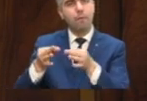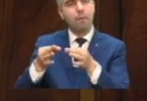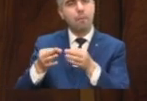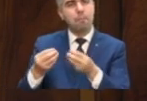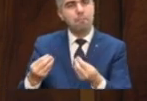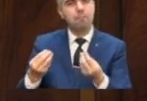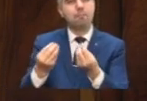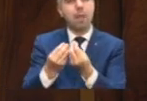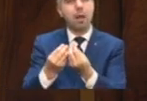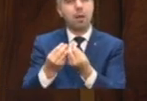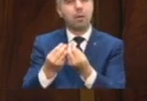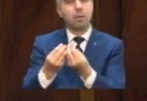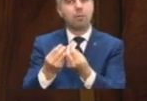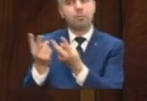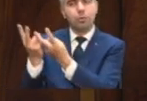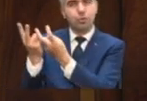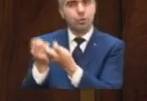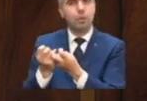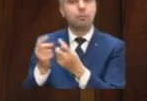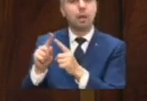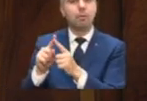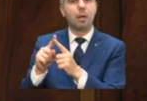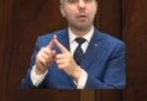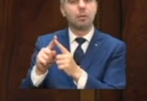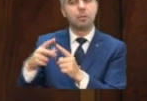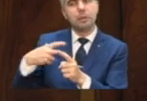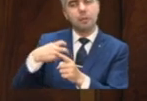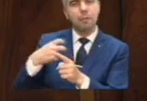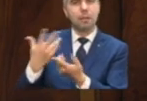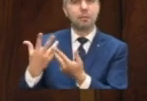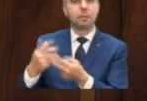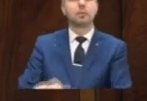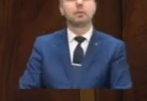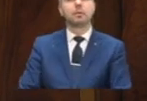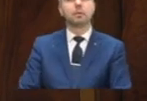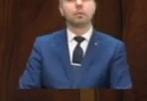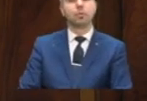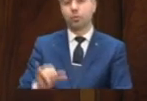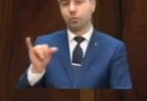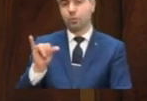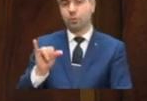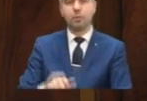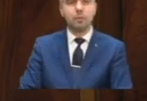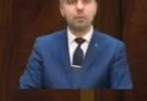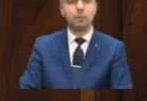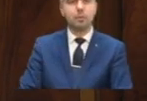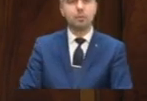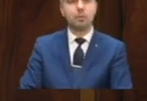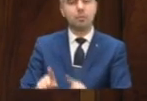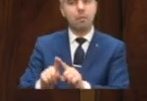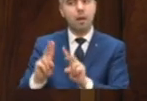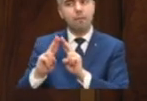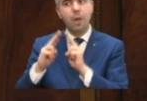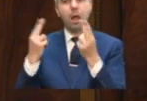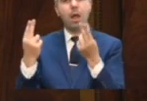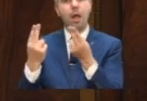لملائمة لجلب الاستثمار في المغرب. لأن شنو غادي يوقع؟ اللي غادي يوقع وهو الاستثمار كله في